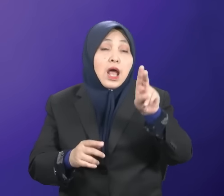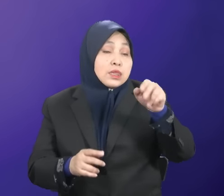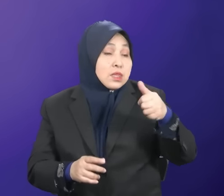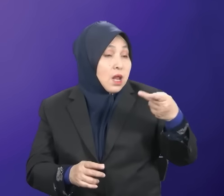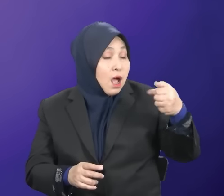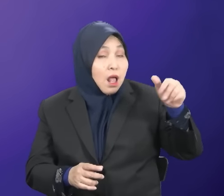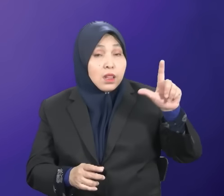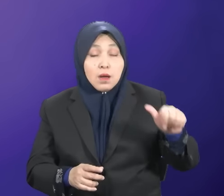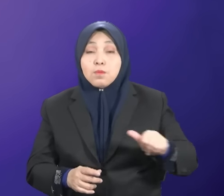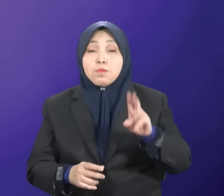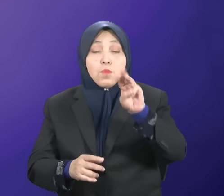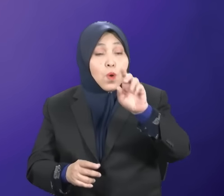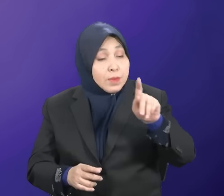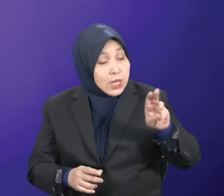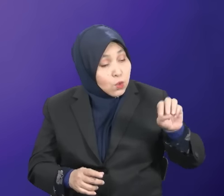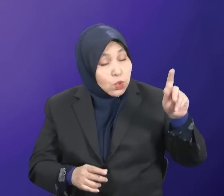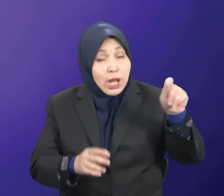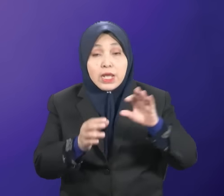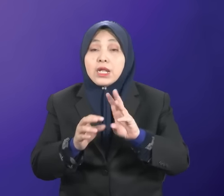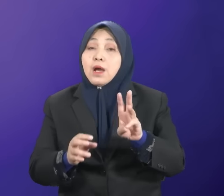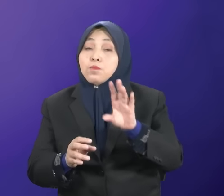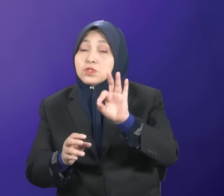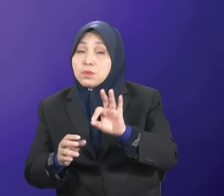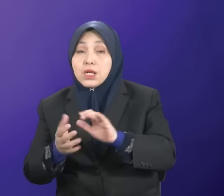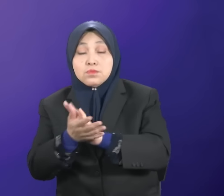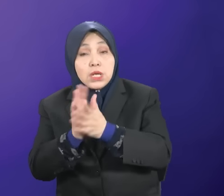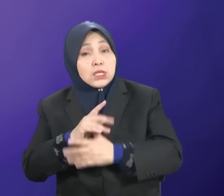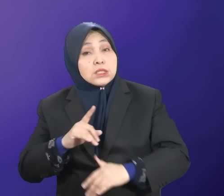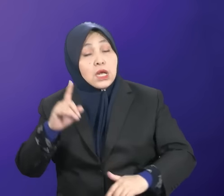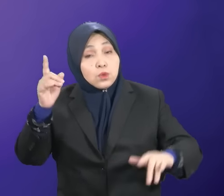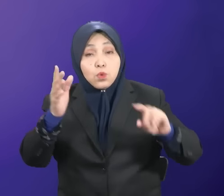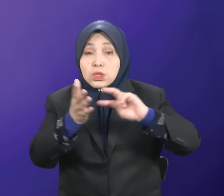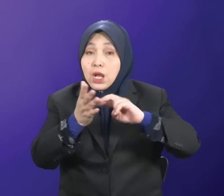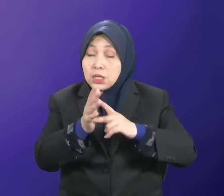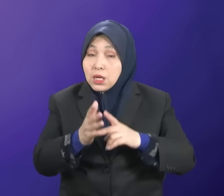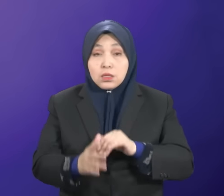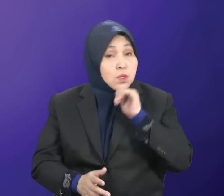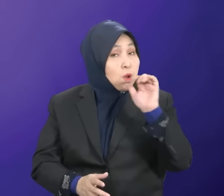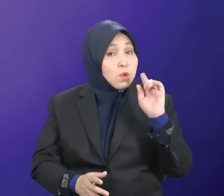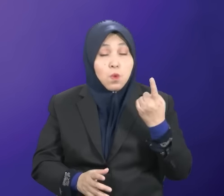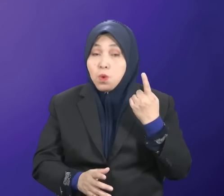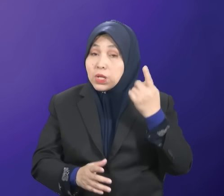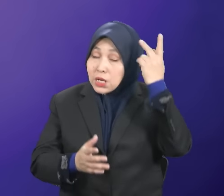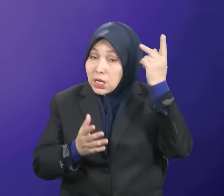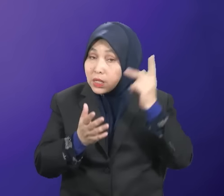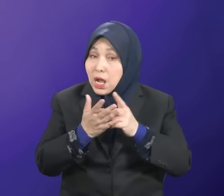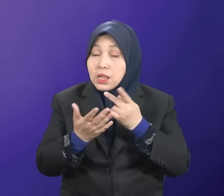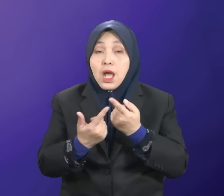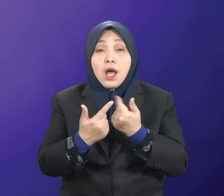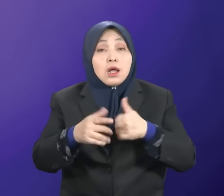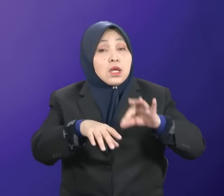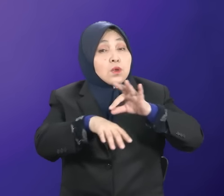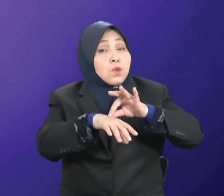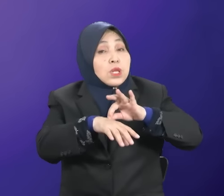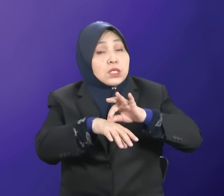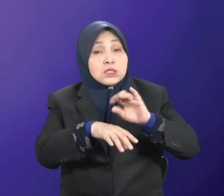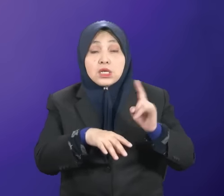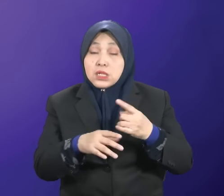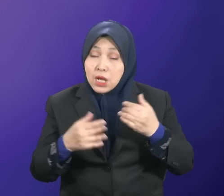surah al-mu'minun ayat 69 sebagai satu petanda bukan sekadar kenal dari kulit jasa-jasanya